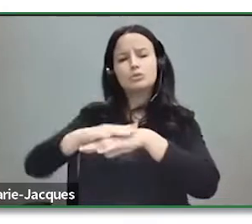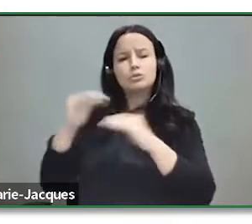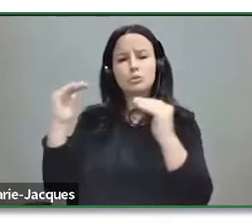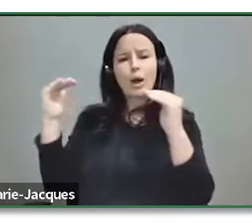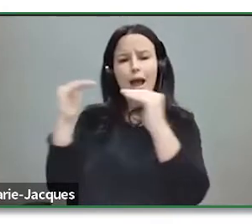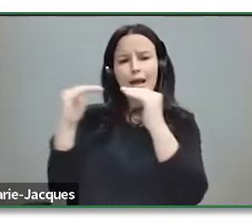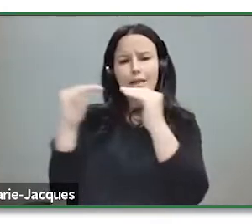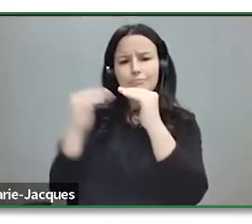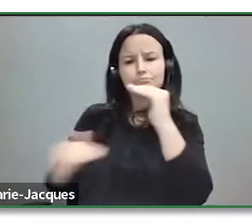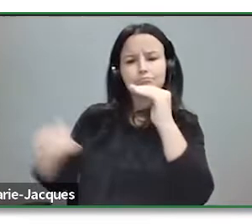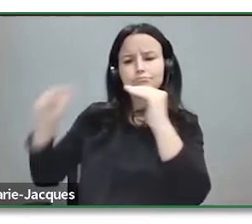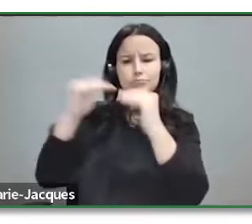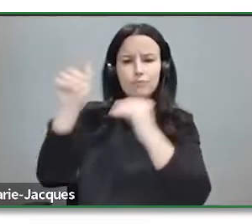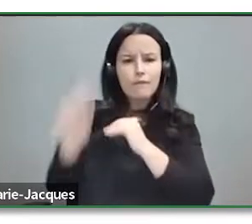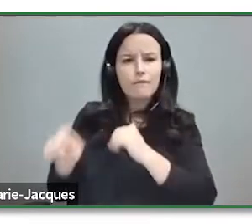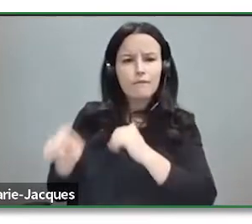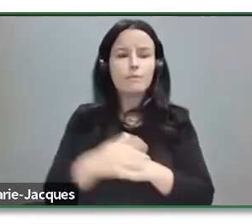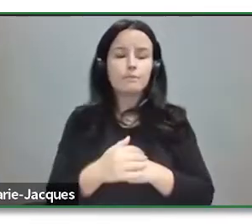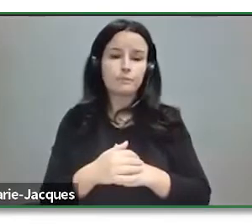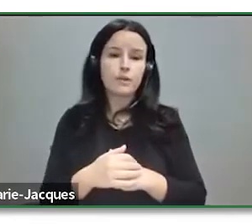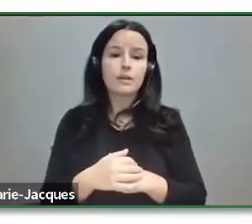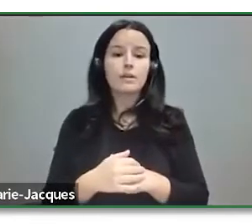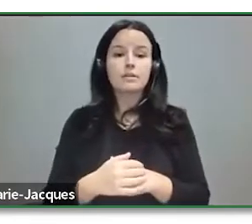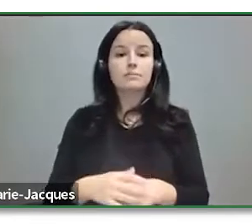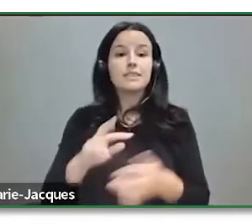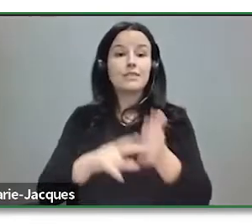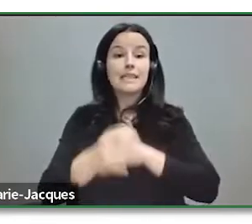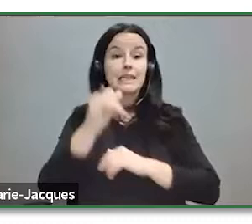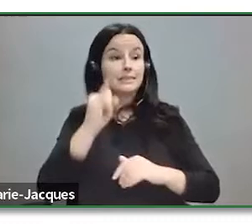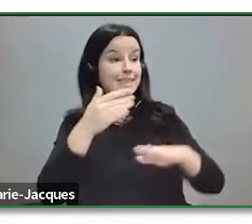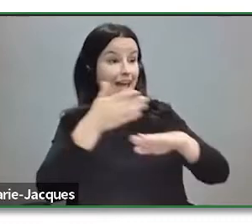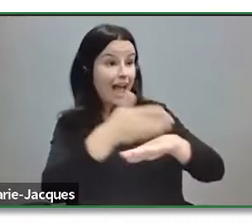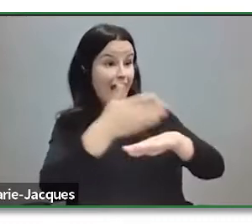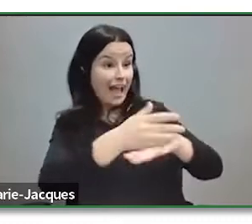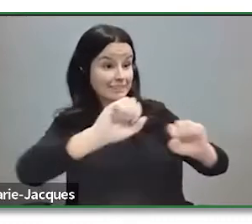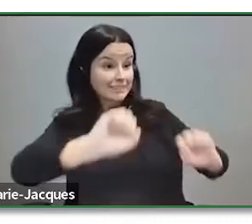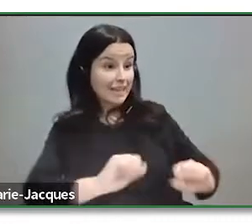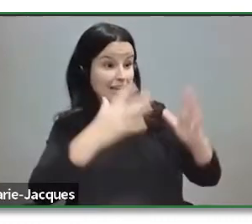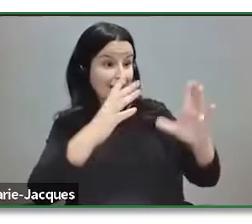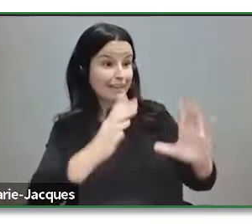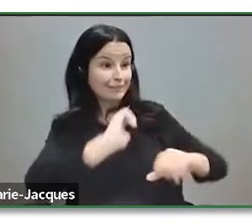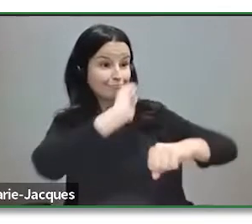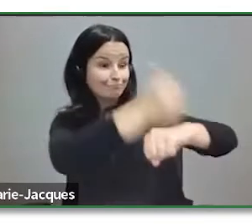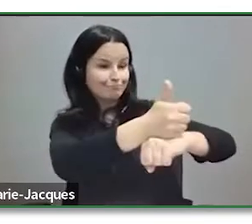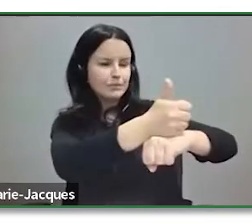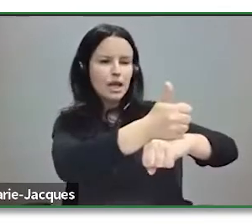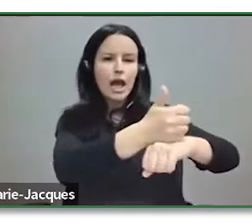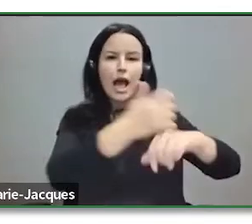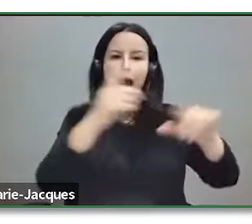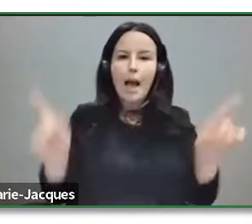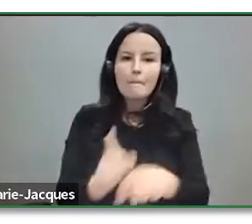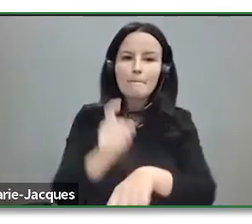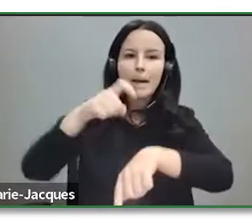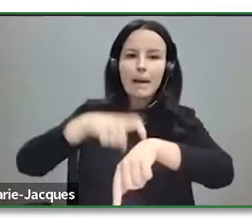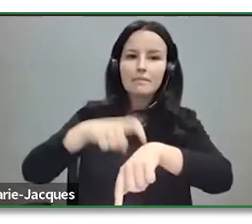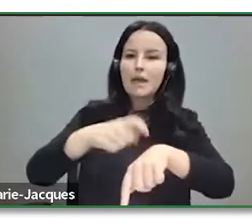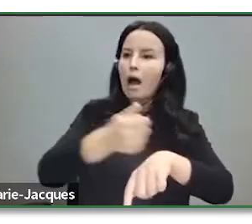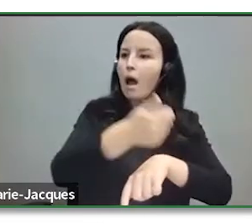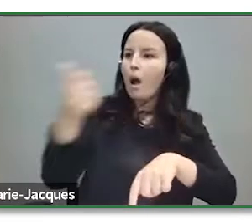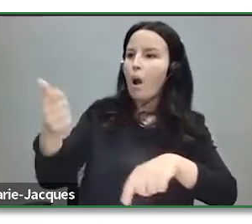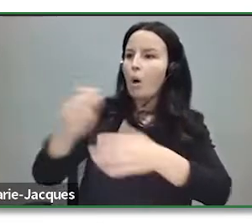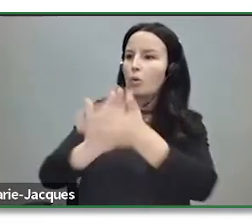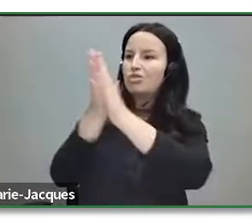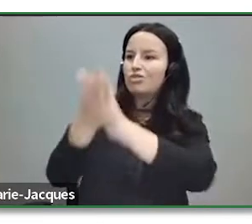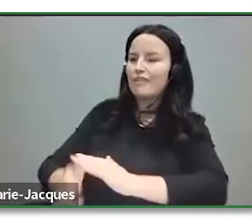conscient également que parfois, en créant un accent pour certaines personnes, on crée par inadvertance des obstacles pour d'autres.